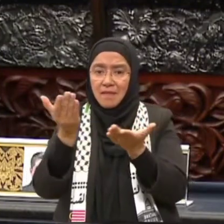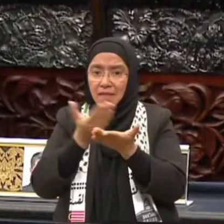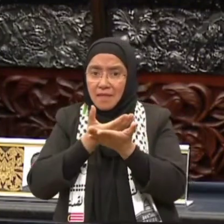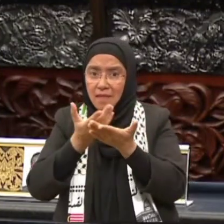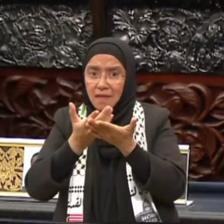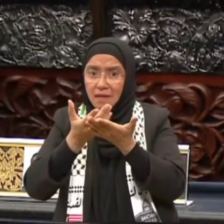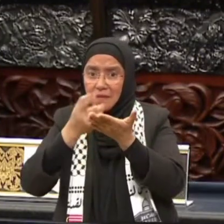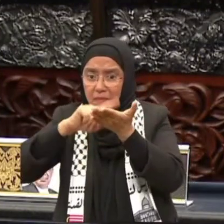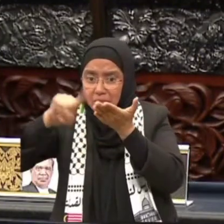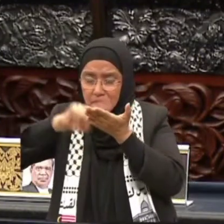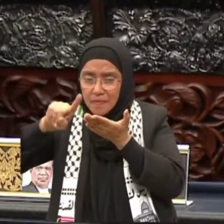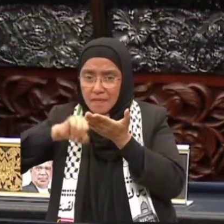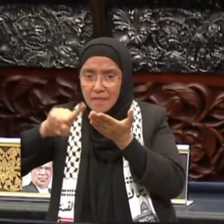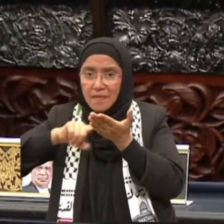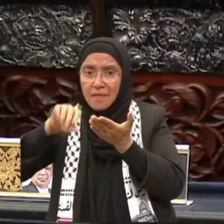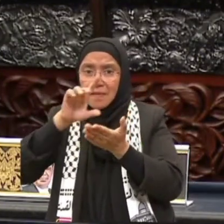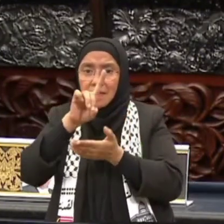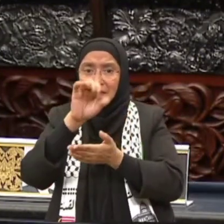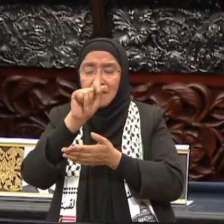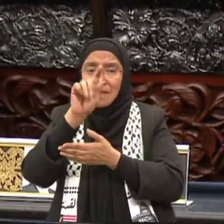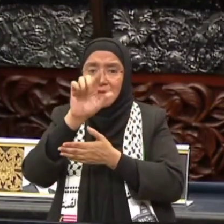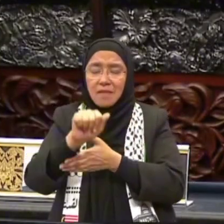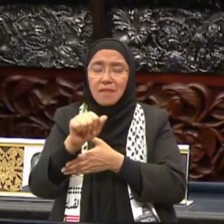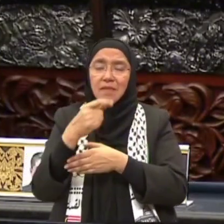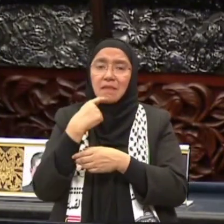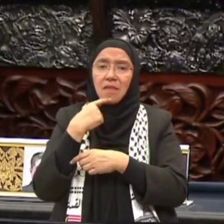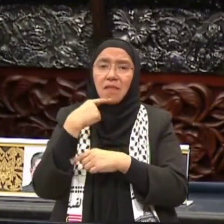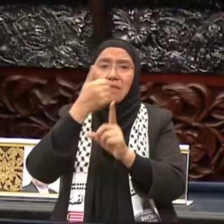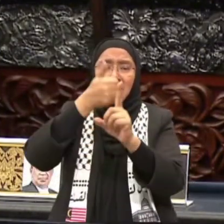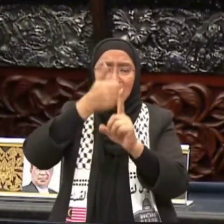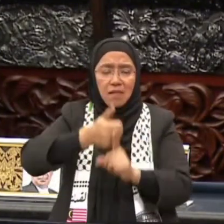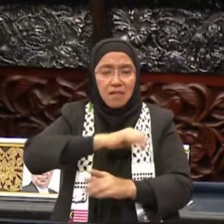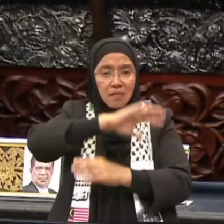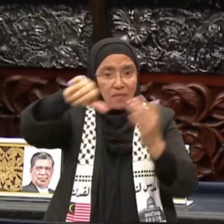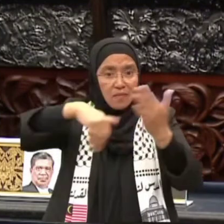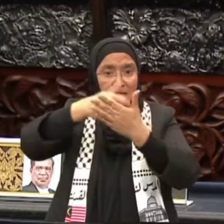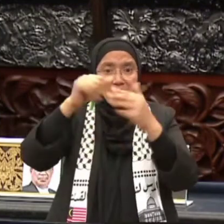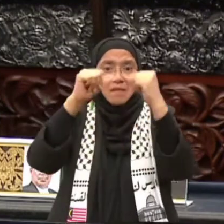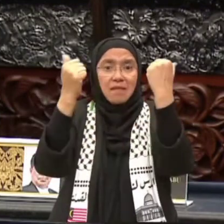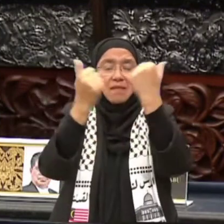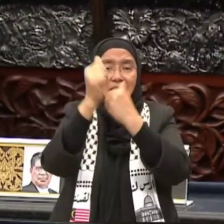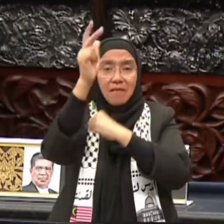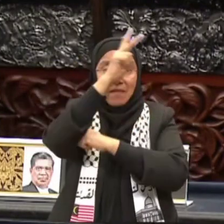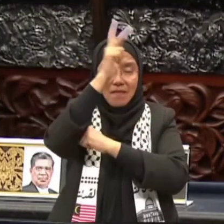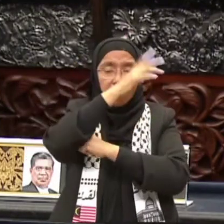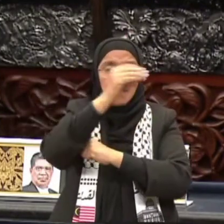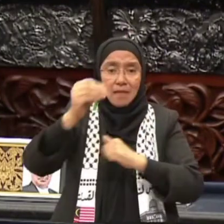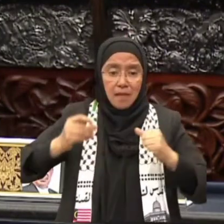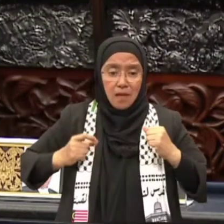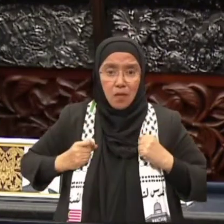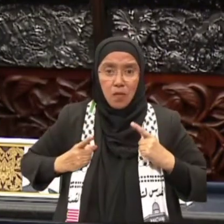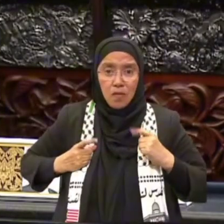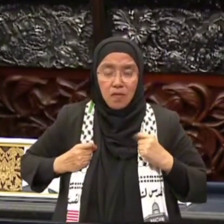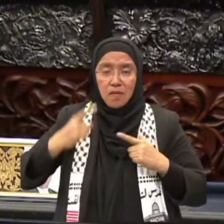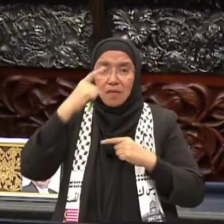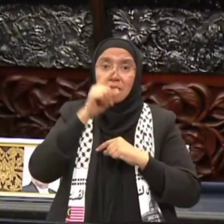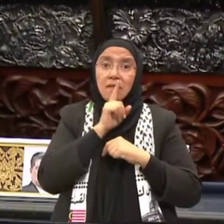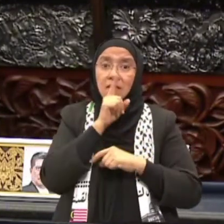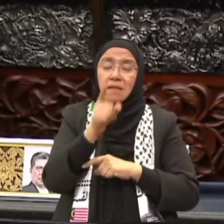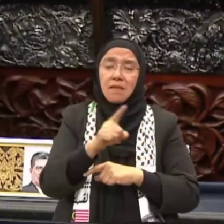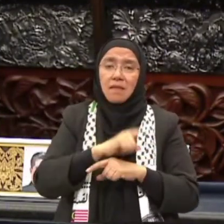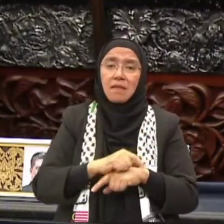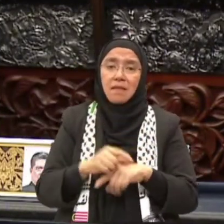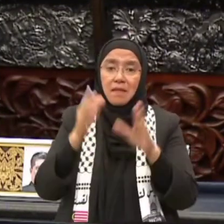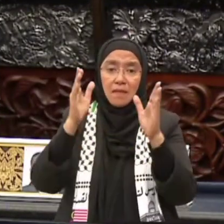jabatan kerajaan dan swasta untuk memastikan terutamanya penduduk di kawasan luar bandar ini berdaftar